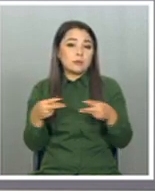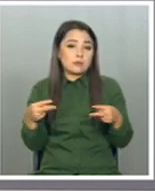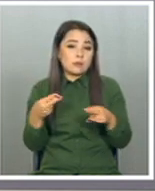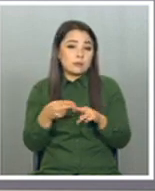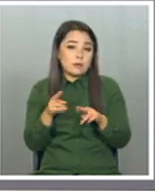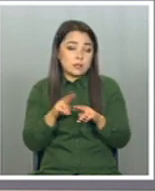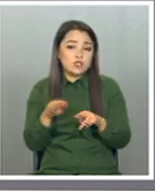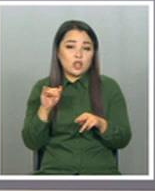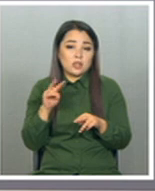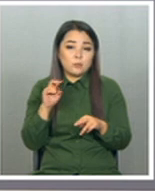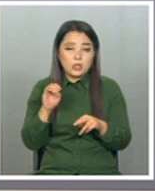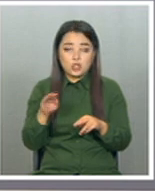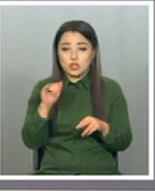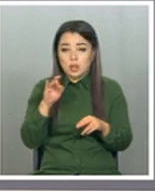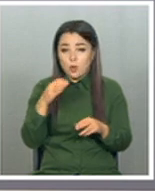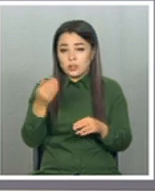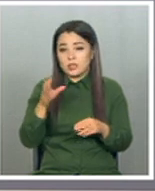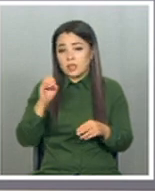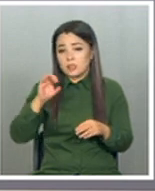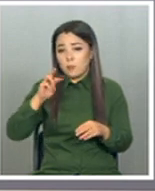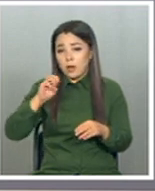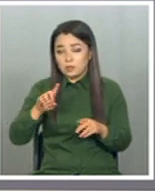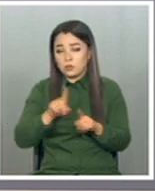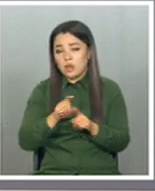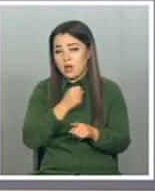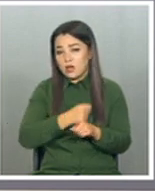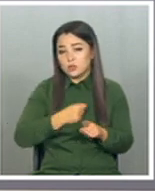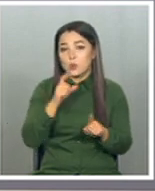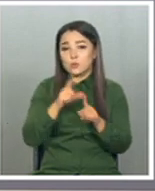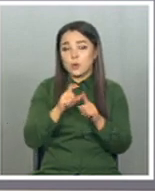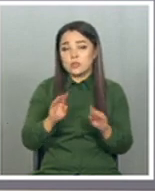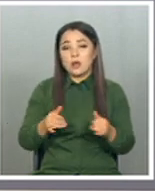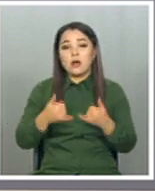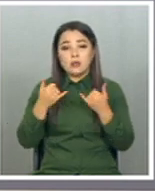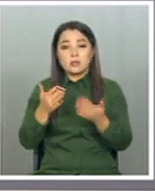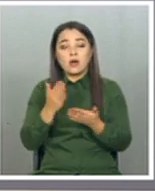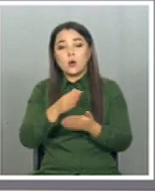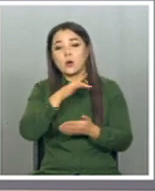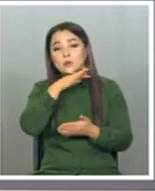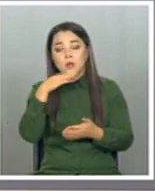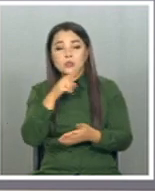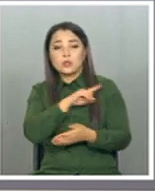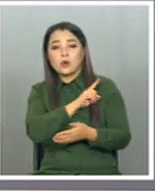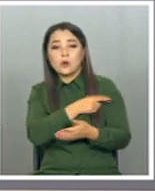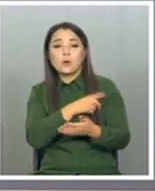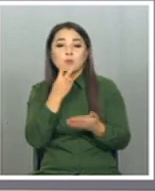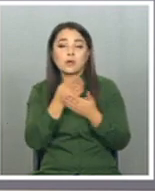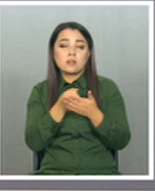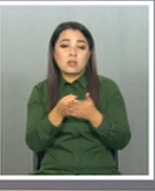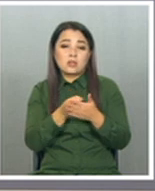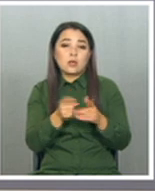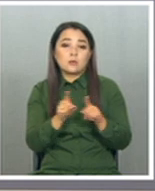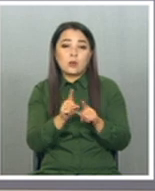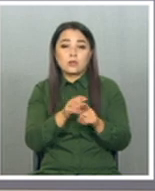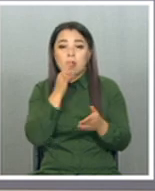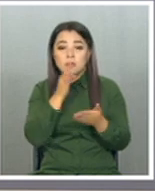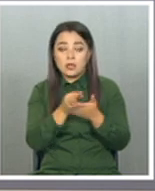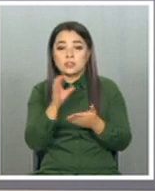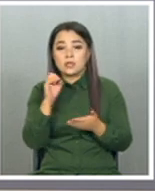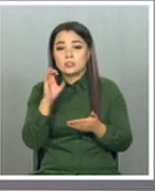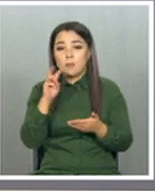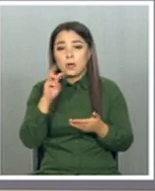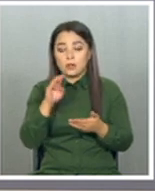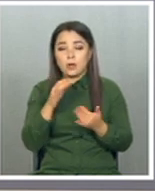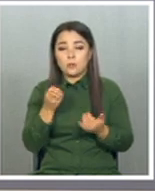Жиембет жырау есім ханға ашулы сөздерін арнап, қанша күш көрсете сөйлегенімен, есім ханды